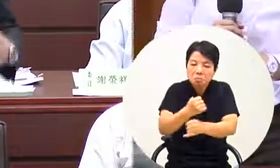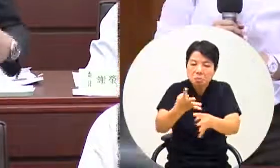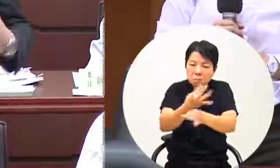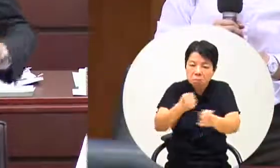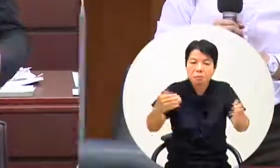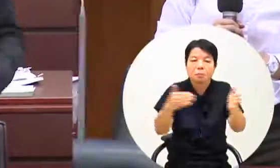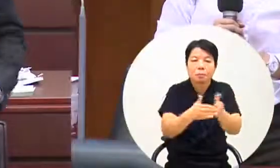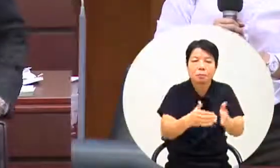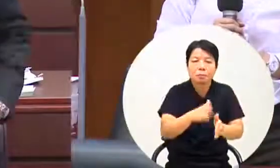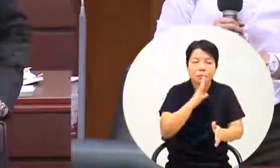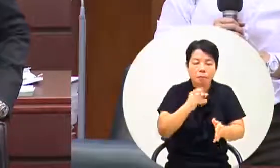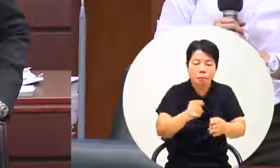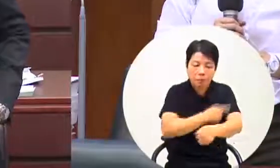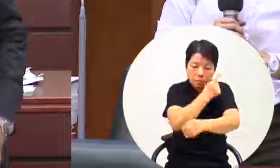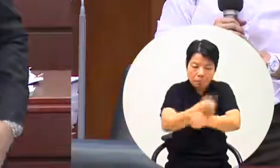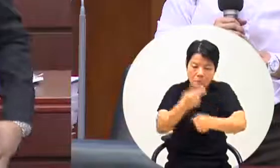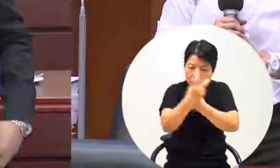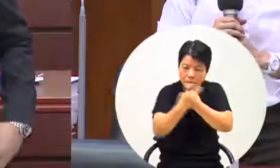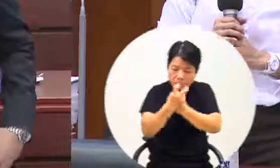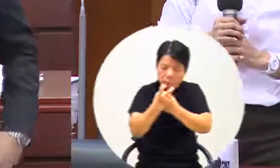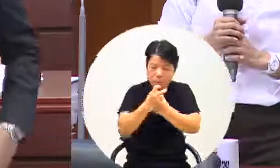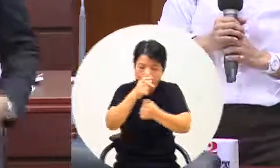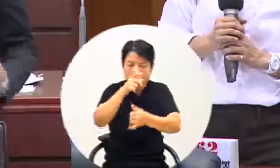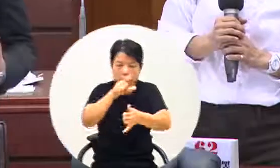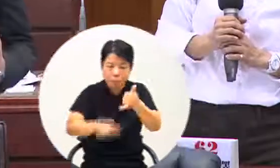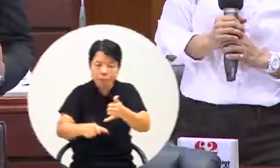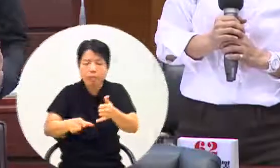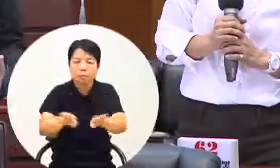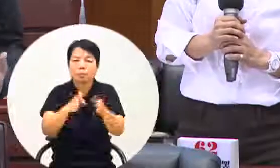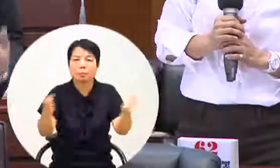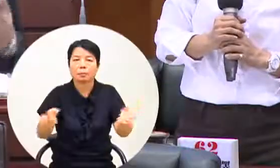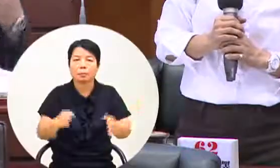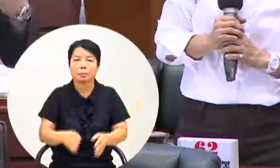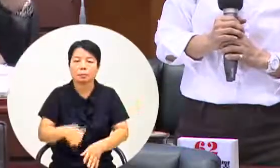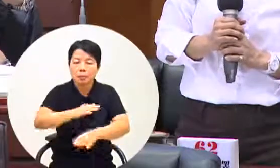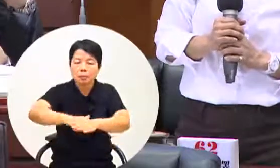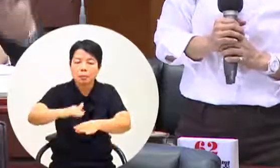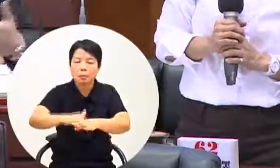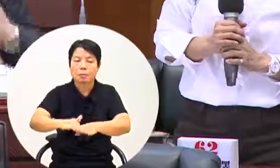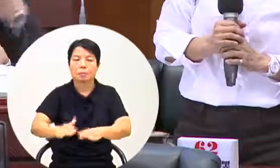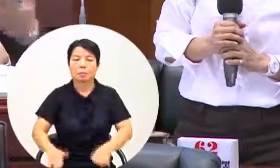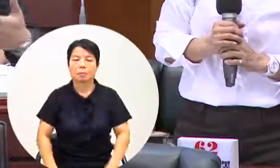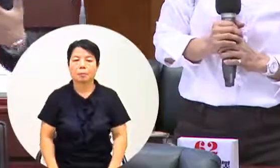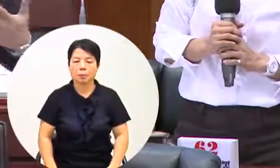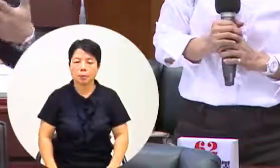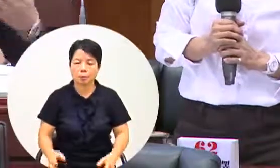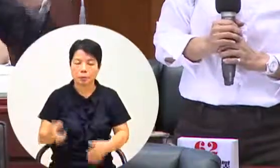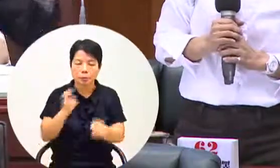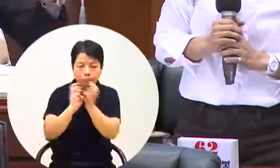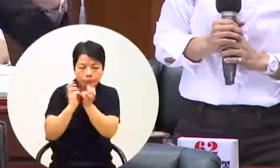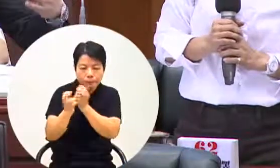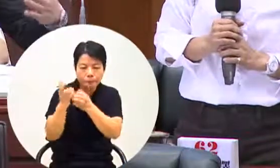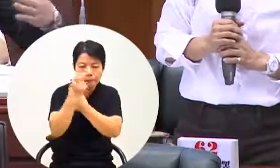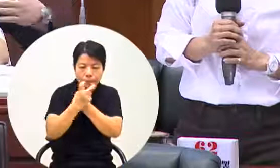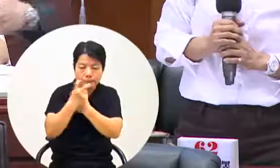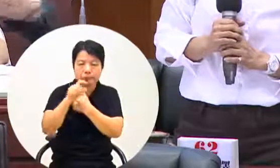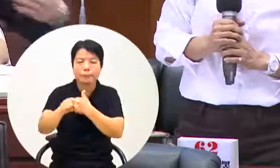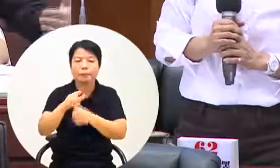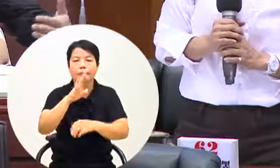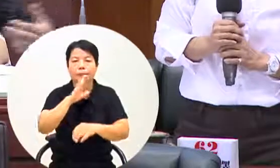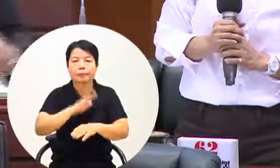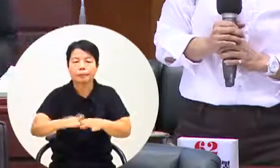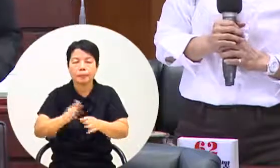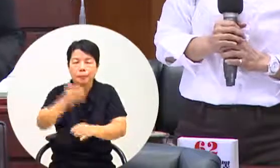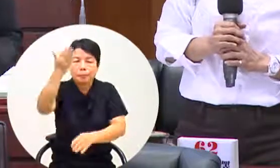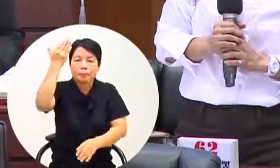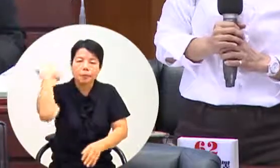我们这一次的检讨启动案。那我想我们会。审视全面性的审视，就是看实际上就是之前